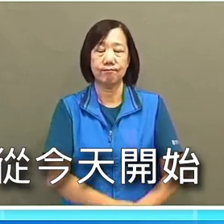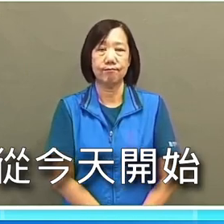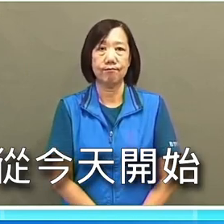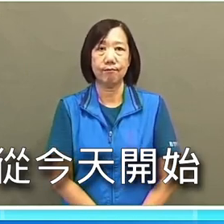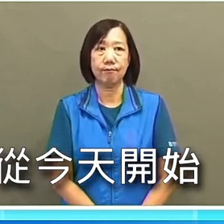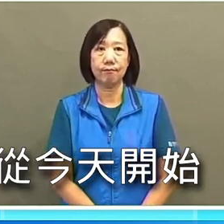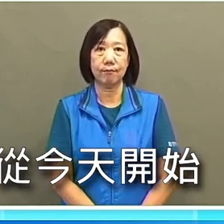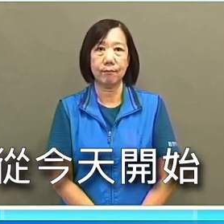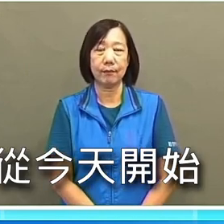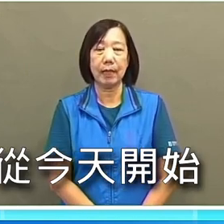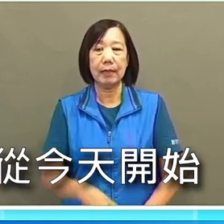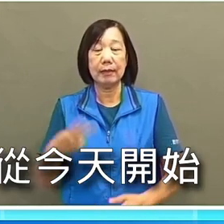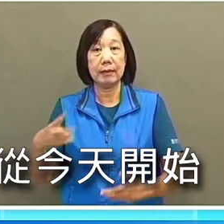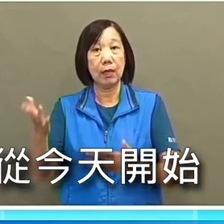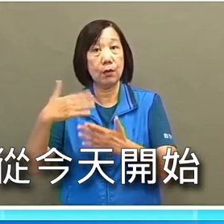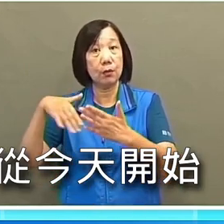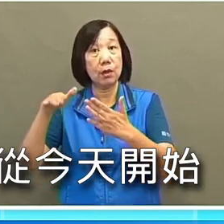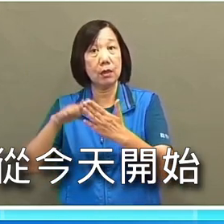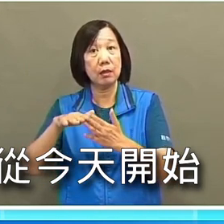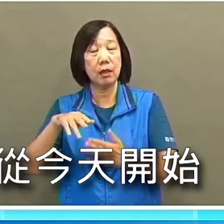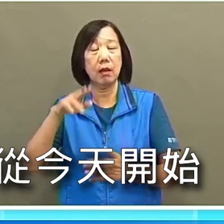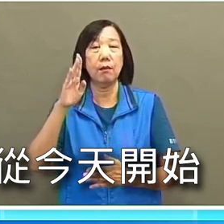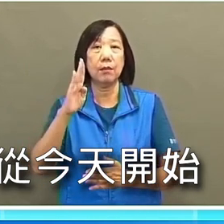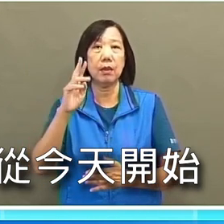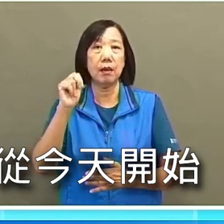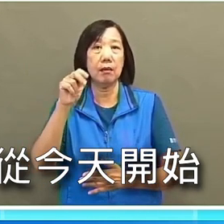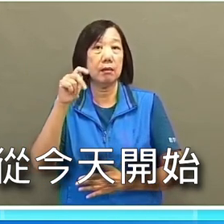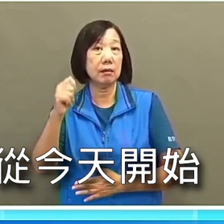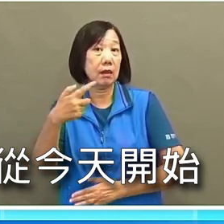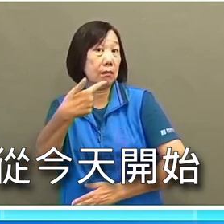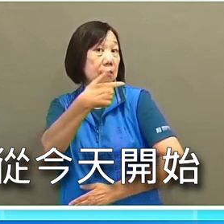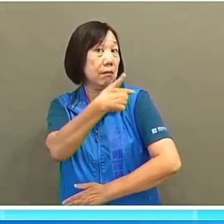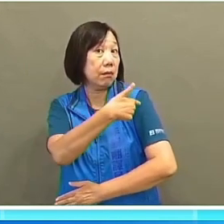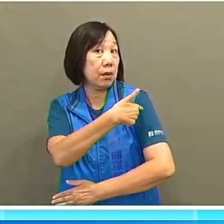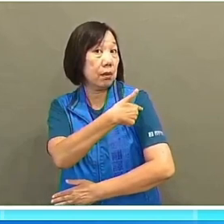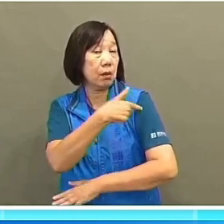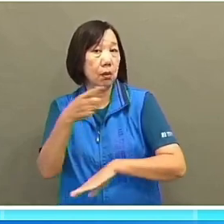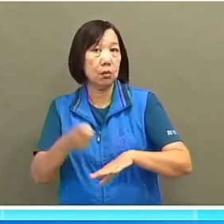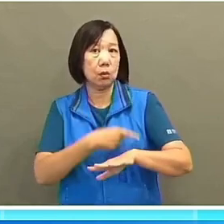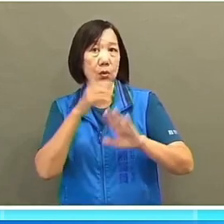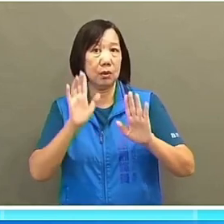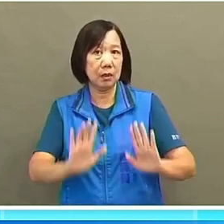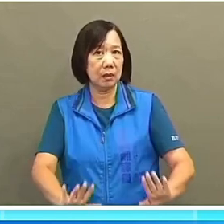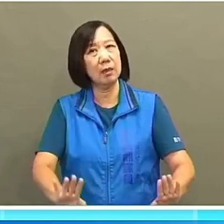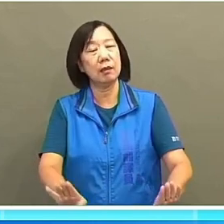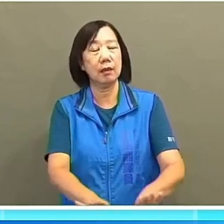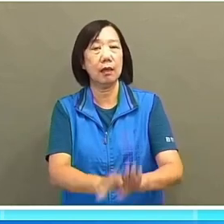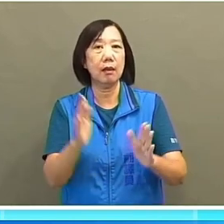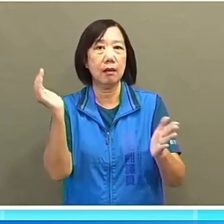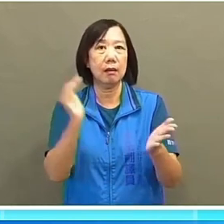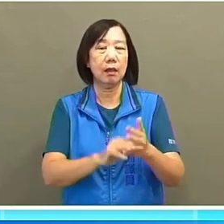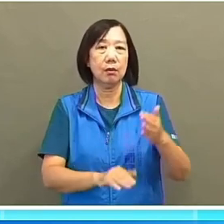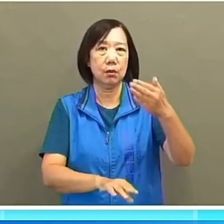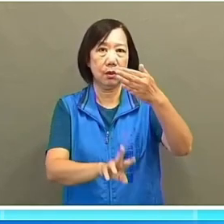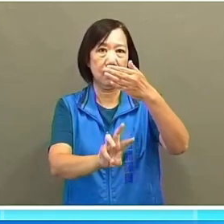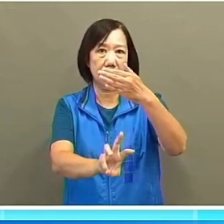至于我们的校园 BNT 疫苗的接种，从今天开始到